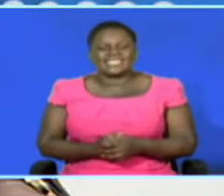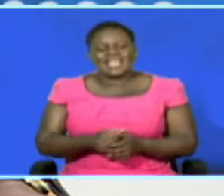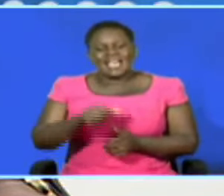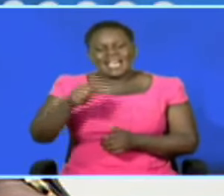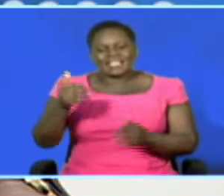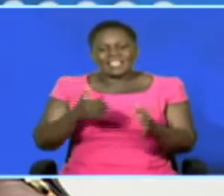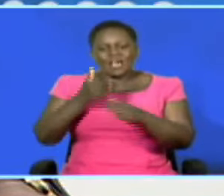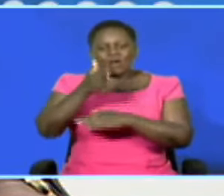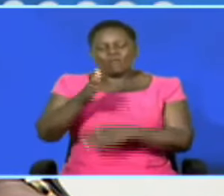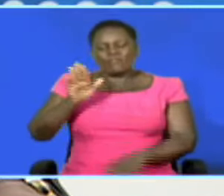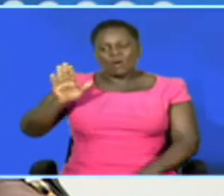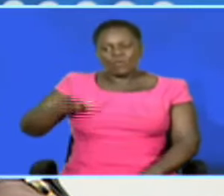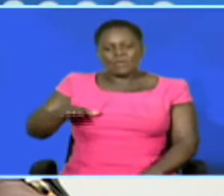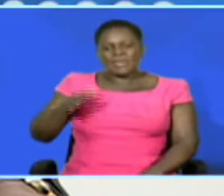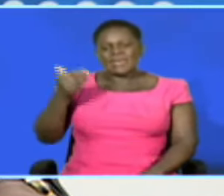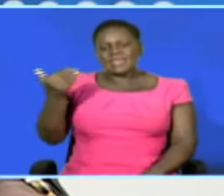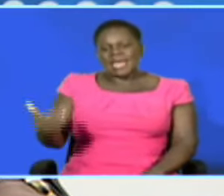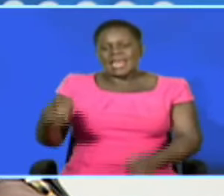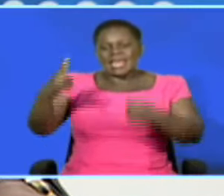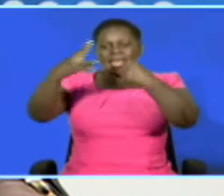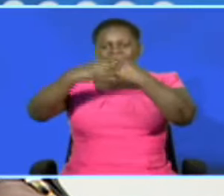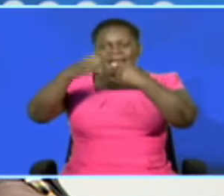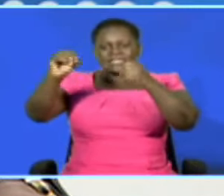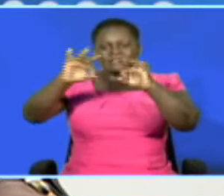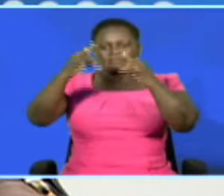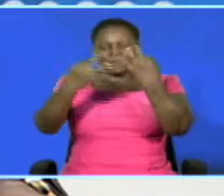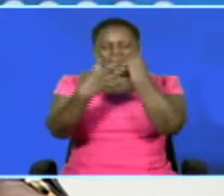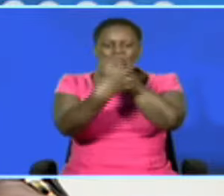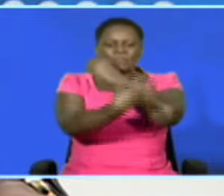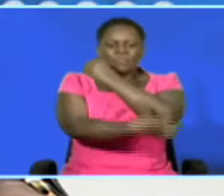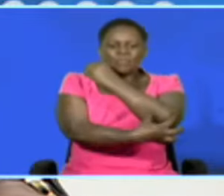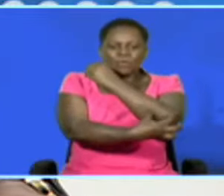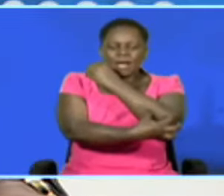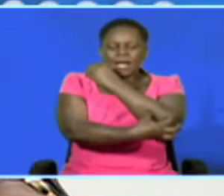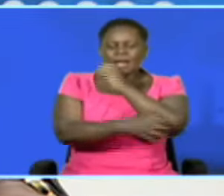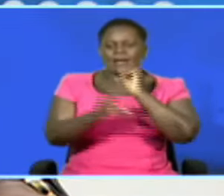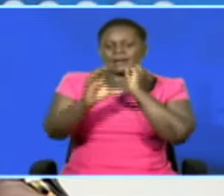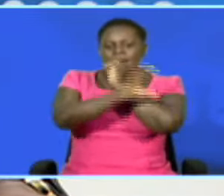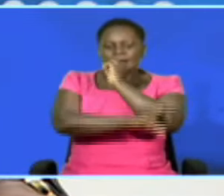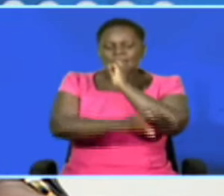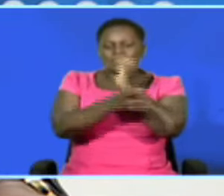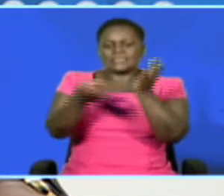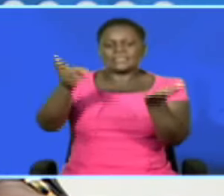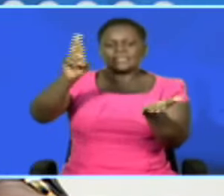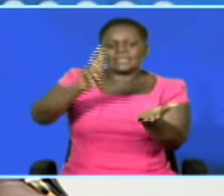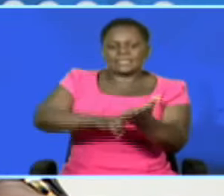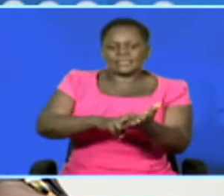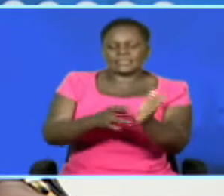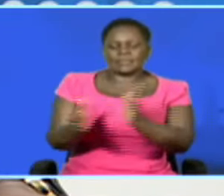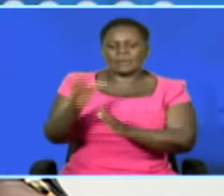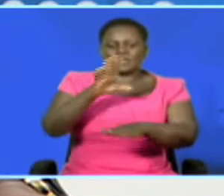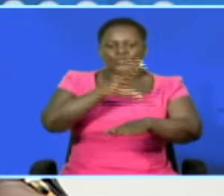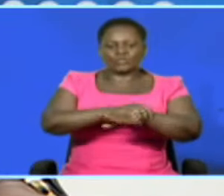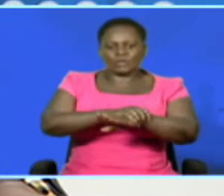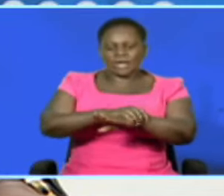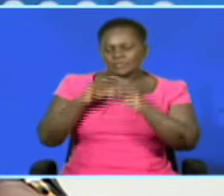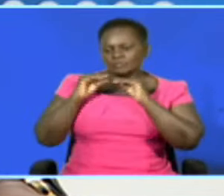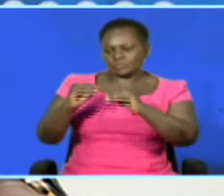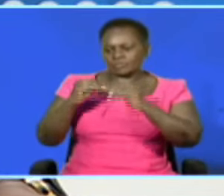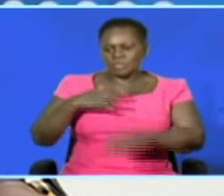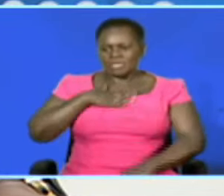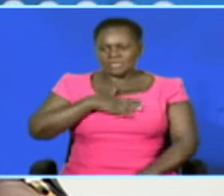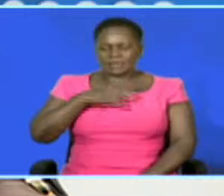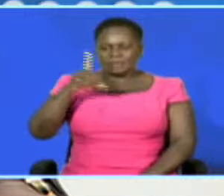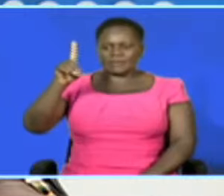Kwingineko, zaidi ya wanawake wadogo 90 kutoka familia maskini hapa nchini wamesajiliwa kwenye mpango wa kupokea mafunzo ya sayansi